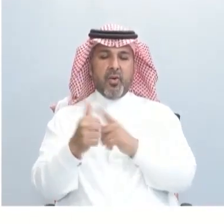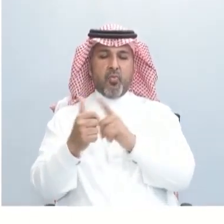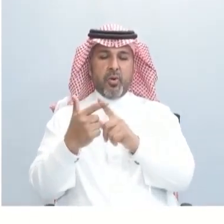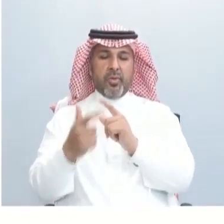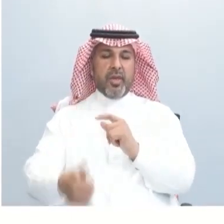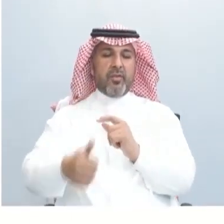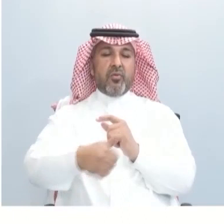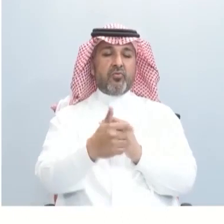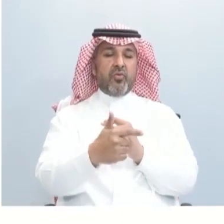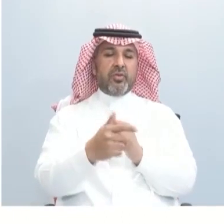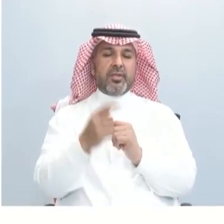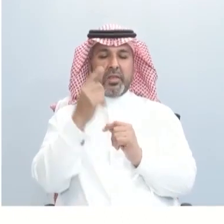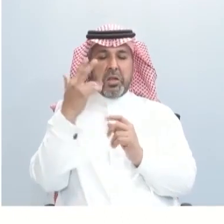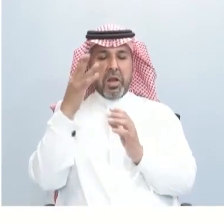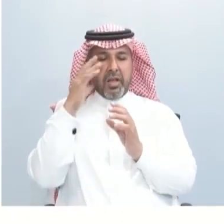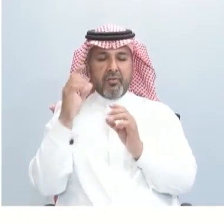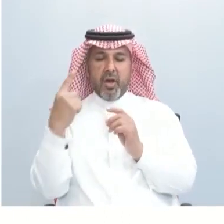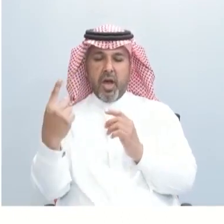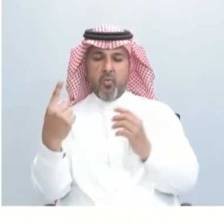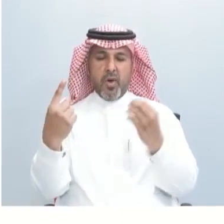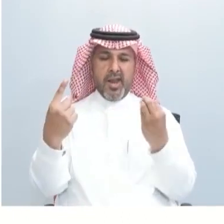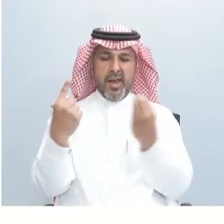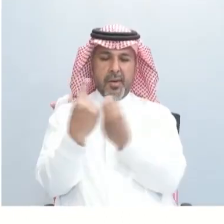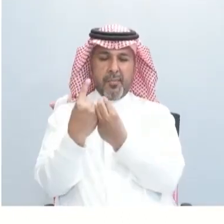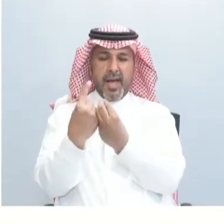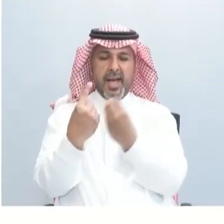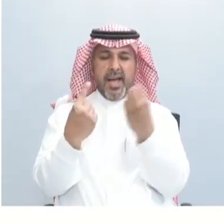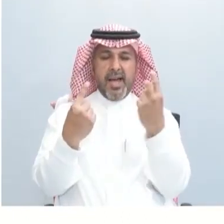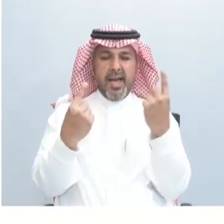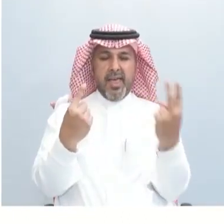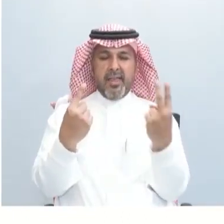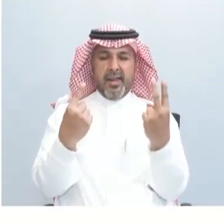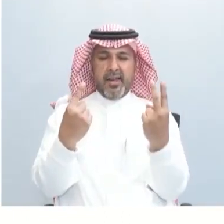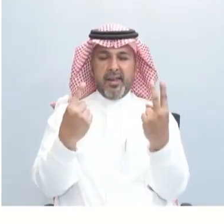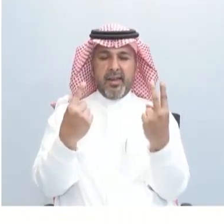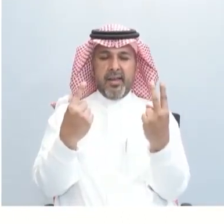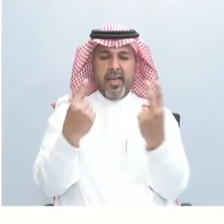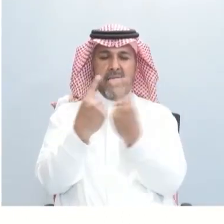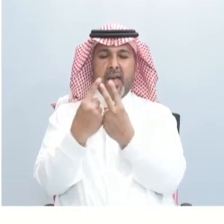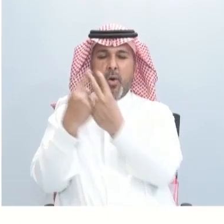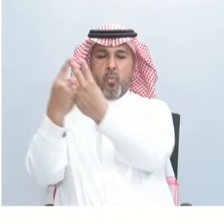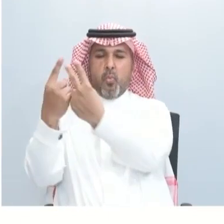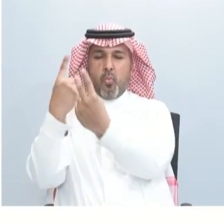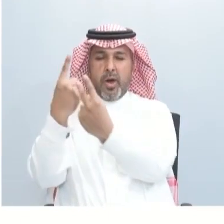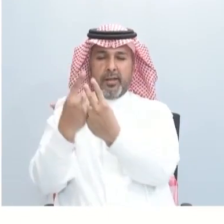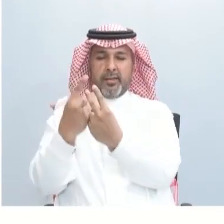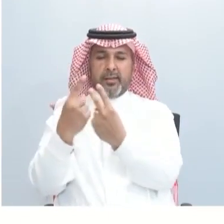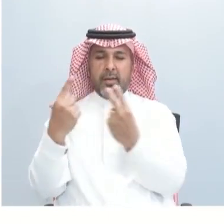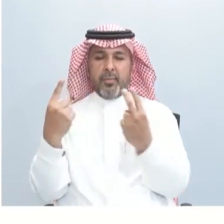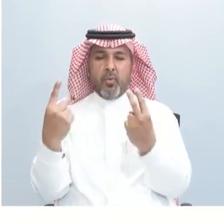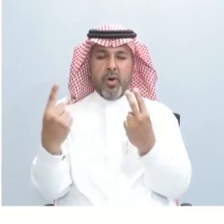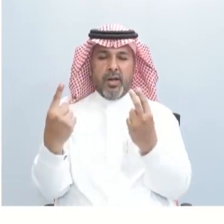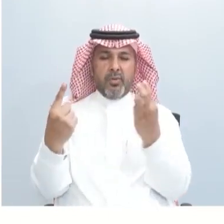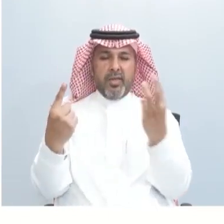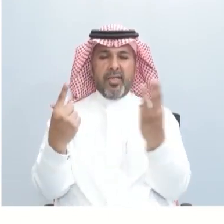الخمسه جوائز واحد واثنين وثلاثه واربعه وخمسه اما ياخذ الاولى والثانيه او